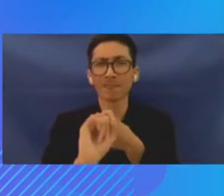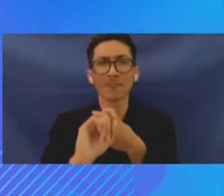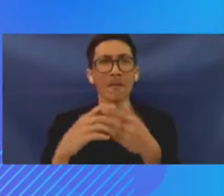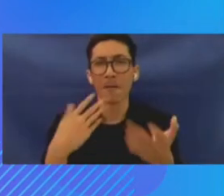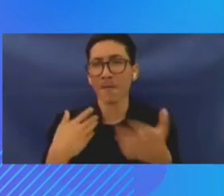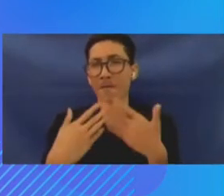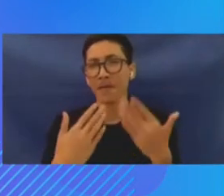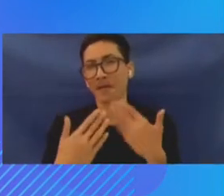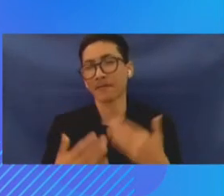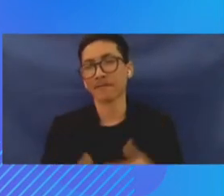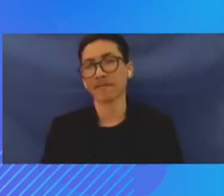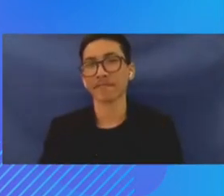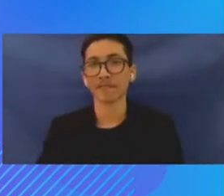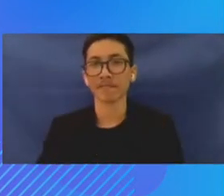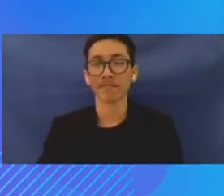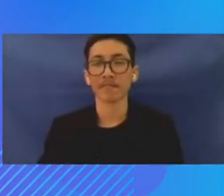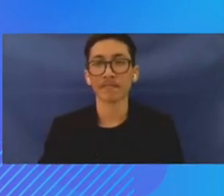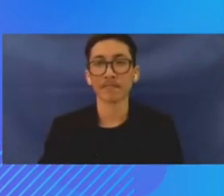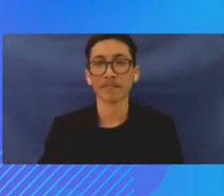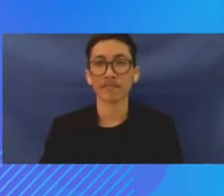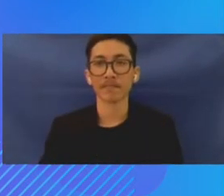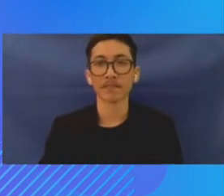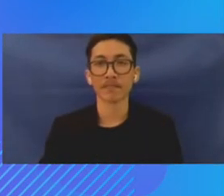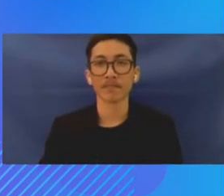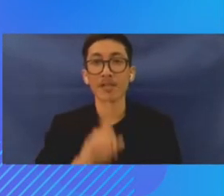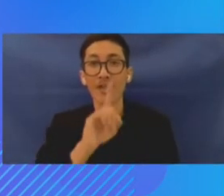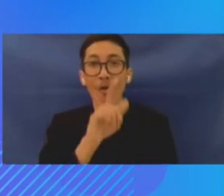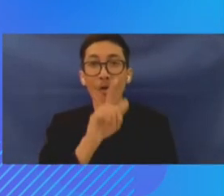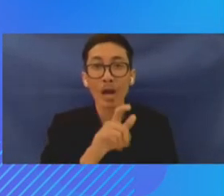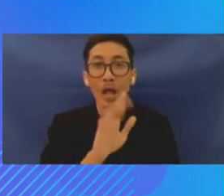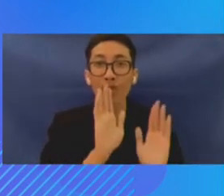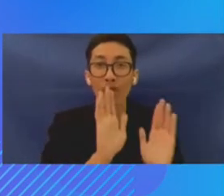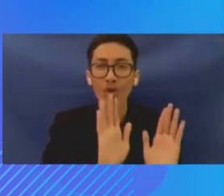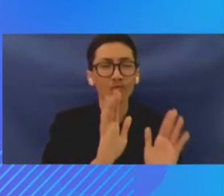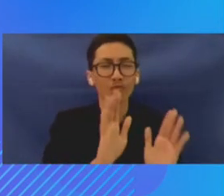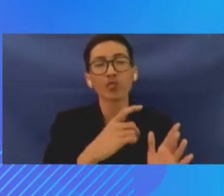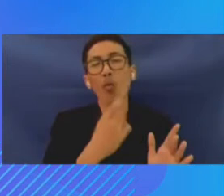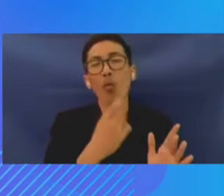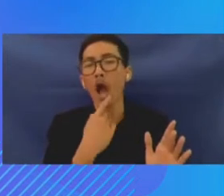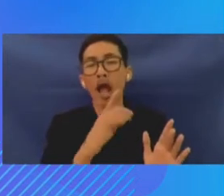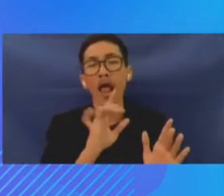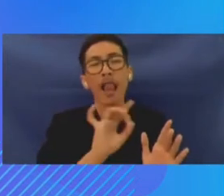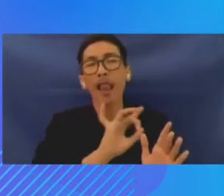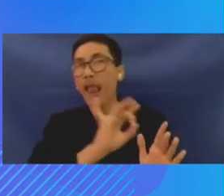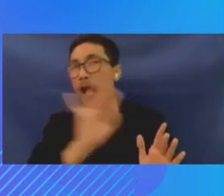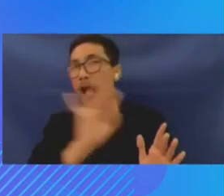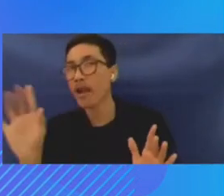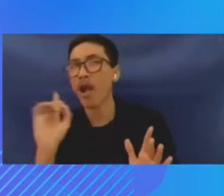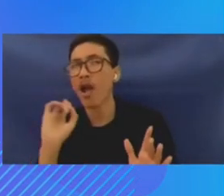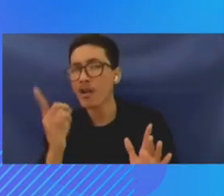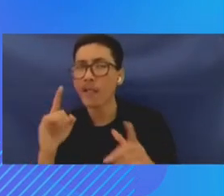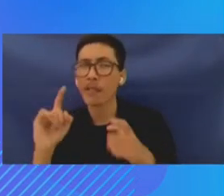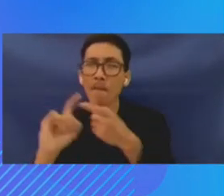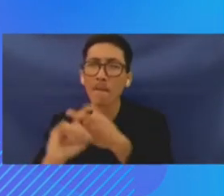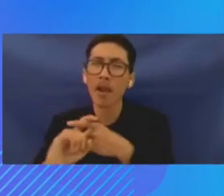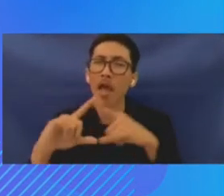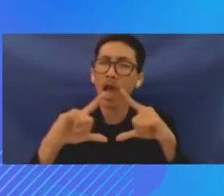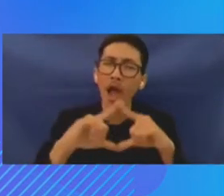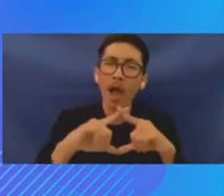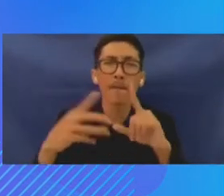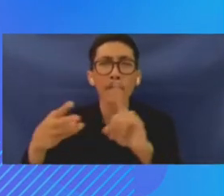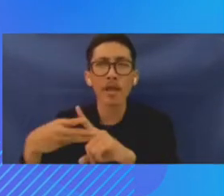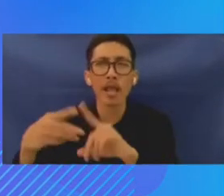hanya untuk satu orang ya. Coba kamu berteman juga dengan yang lainnya. Kan ada si A, si B, si ini juga, mereka juga baik-baik gitu. Jadi